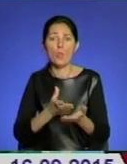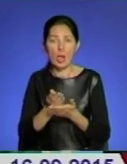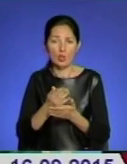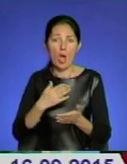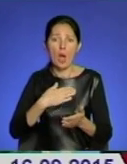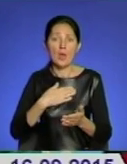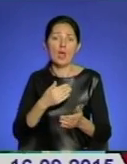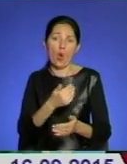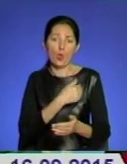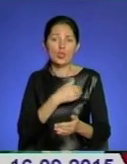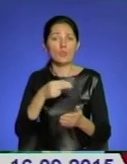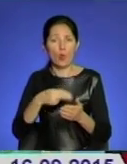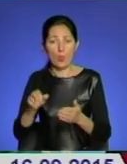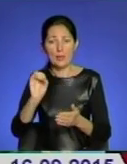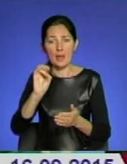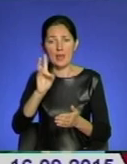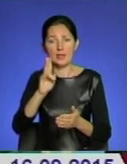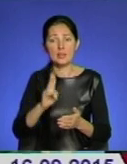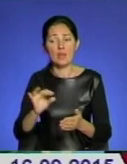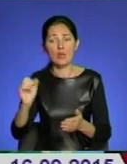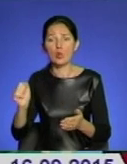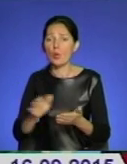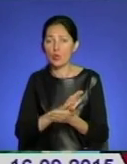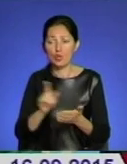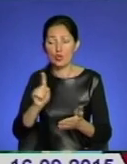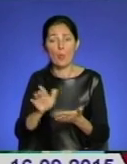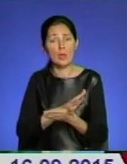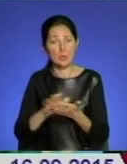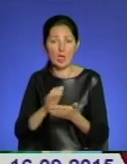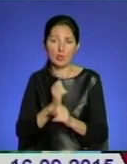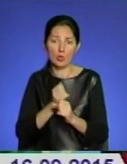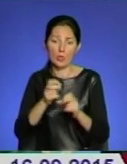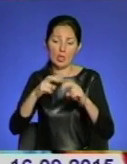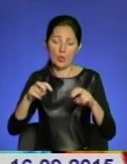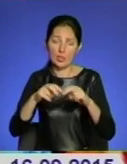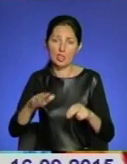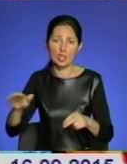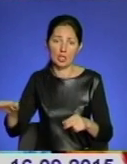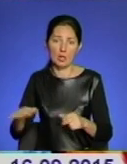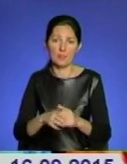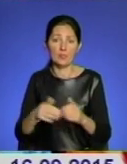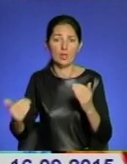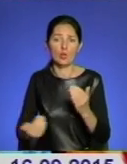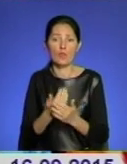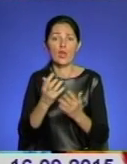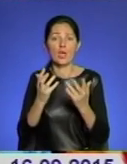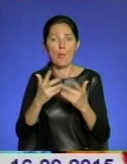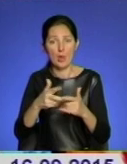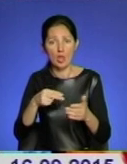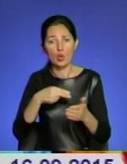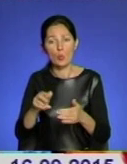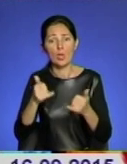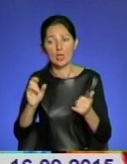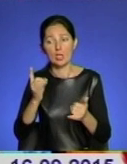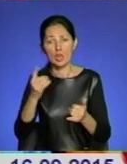купити електроенцефалографи і щоб лише на безоплатній основі робили обстеження діткам. Новий апарат придбають для дитячої